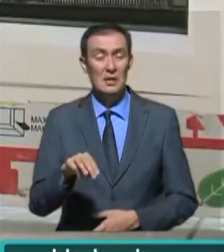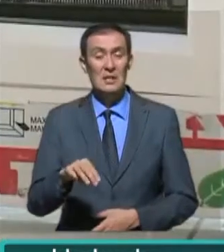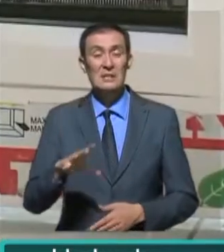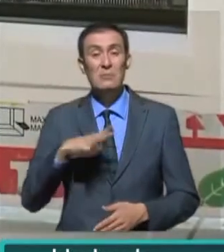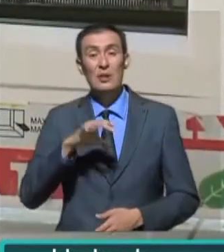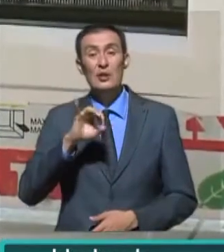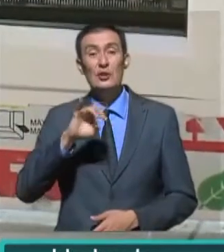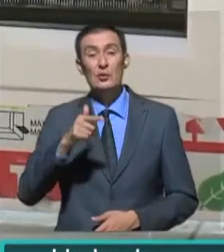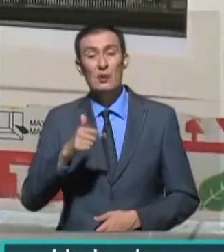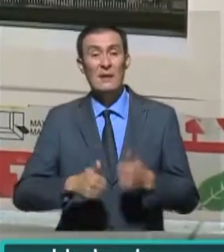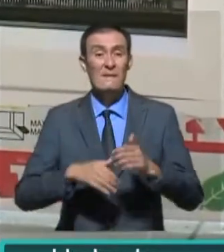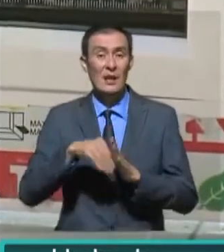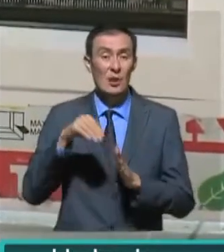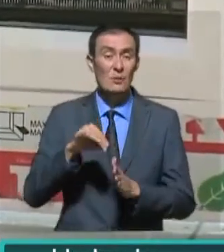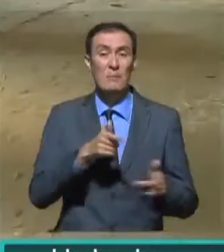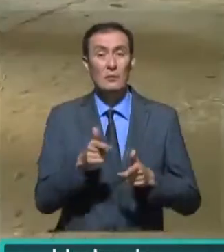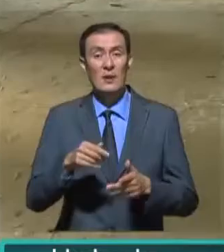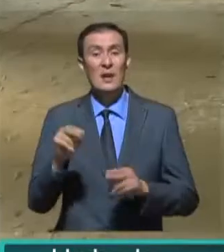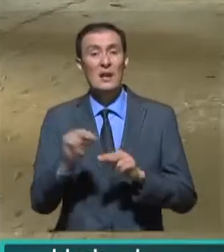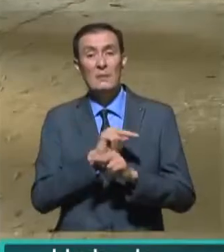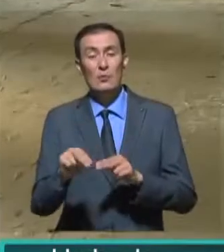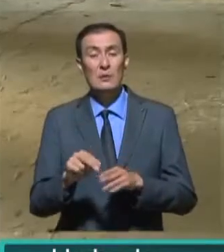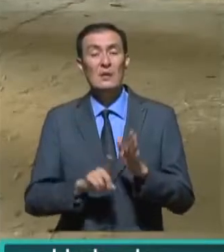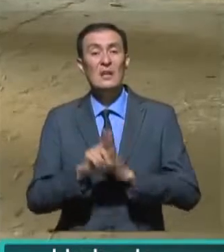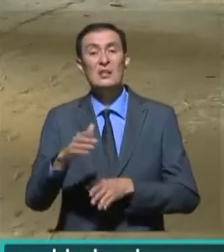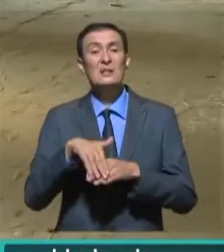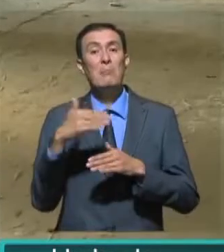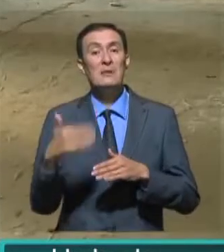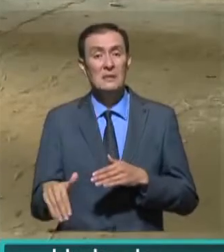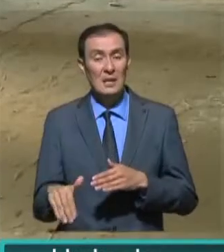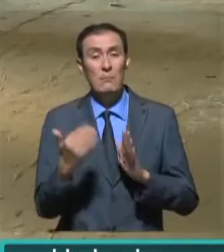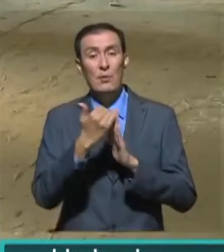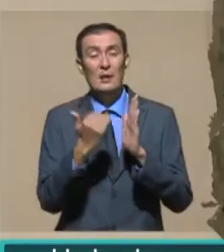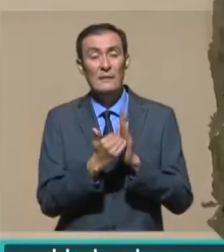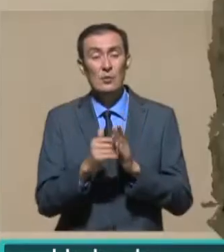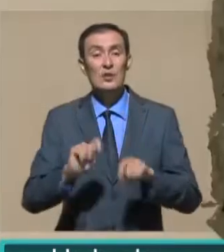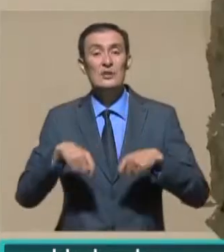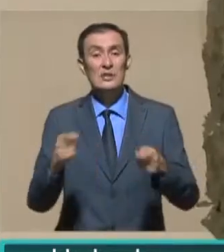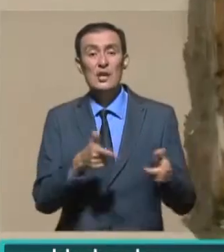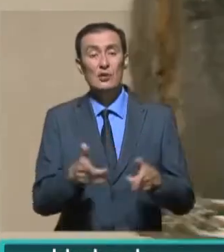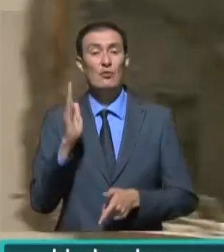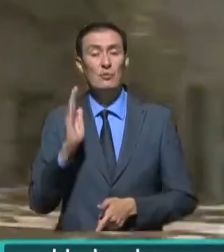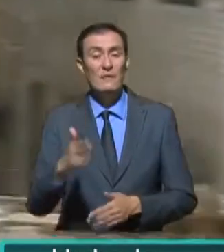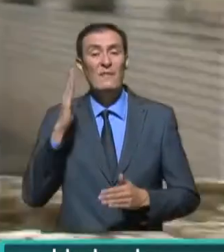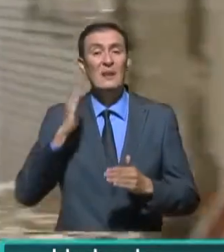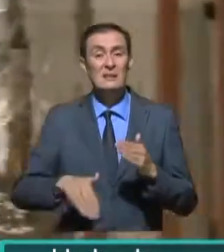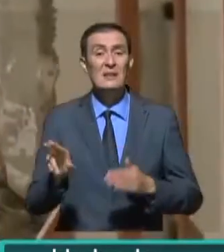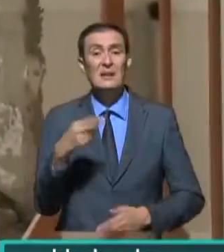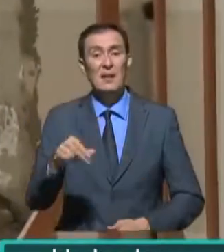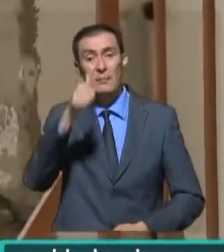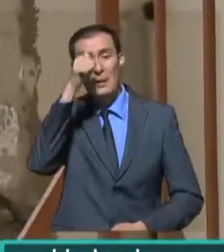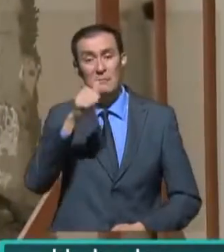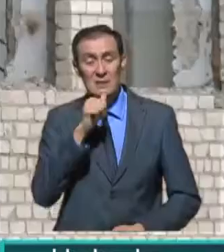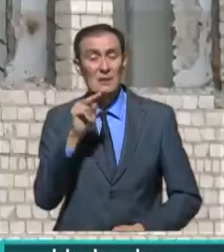июне референдума и подготовки к нему ремонт начат с небольшим опозданием. По графику сдача объекта намечена на конец декабря. И